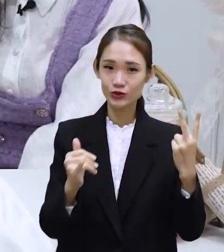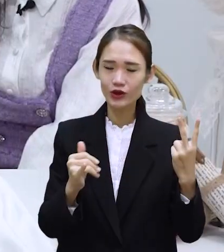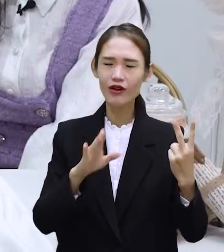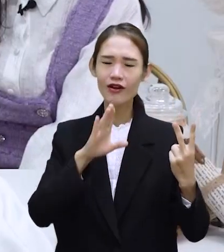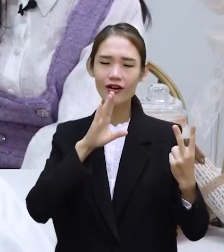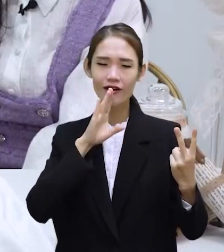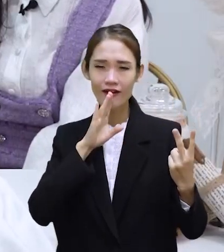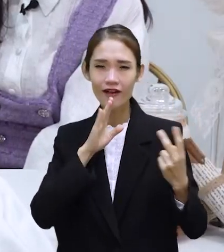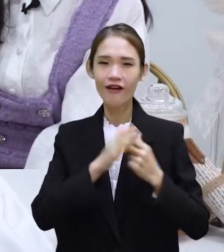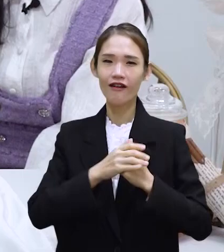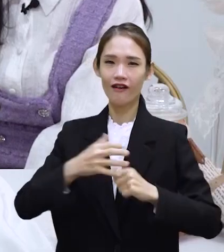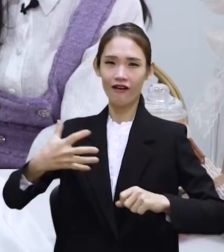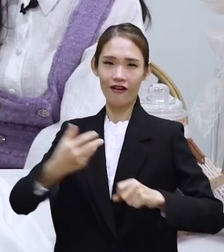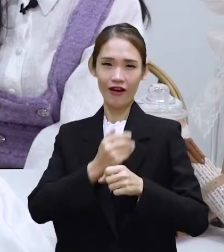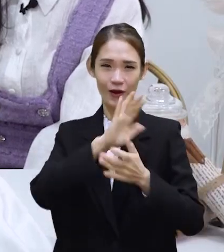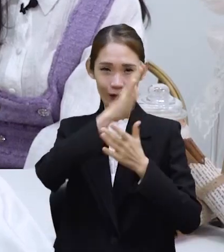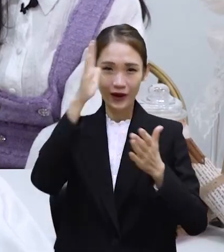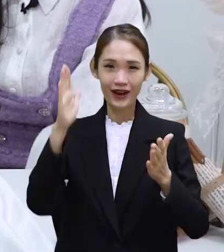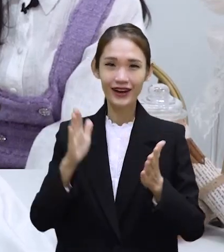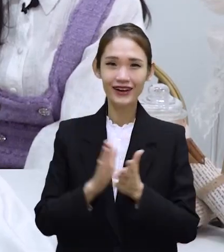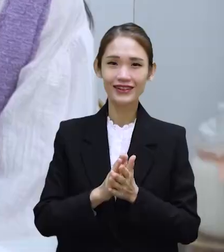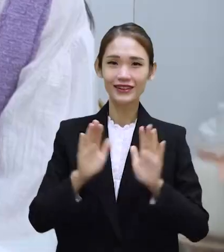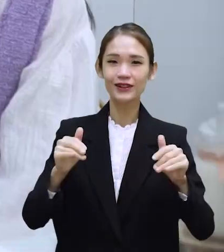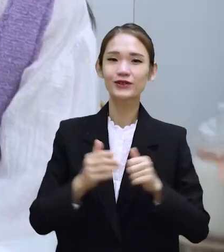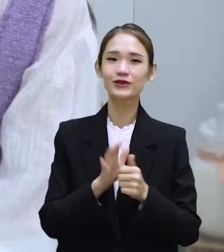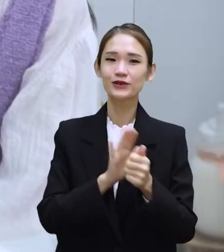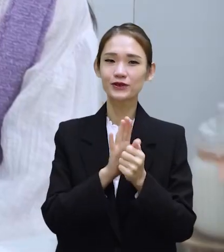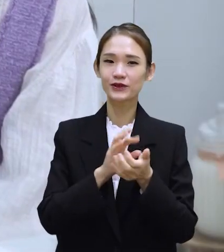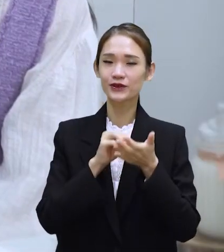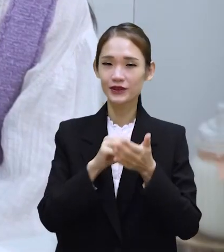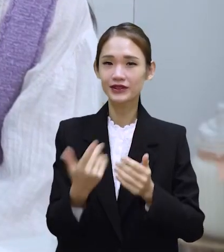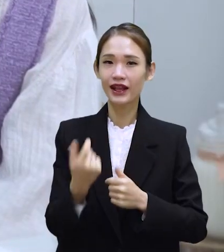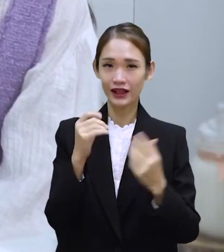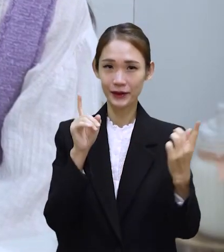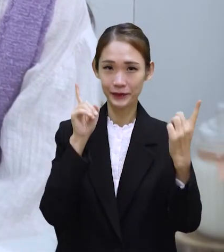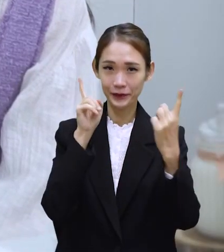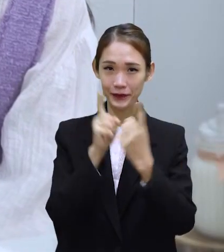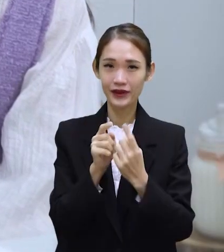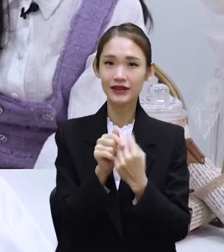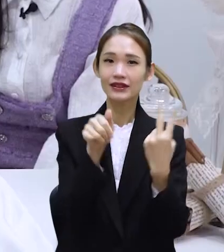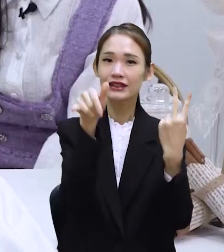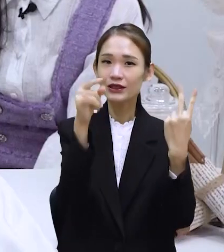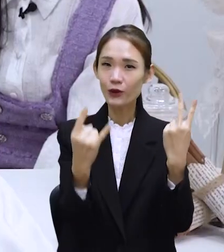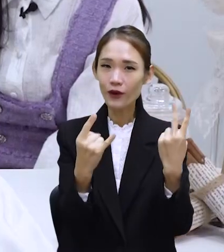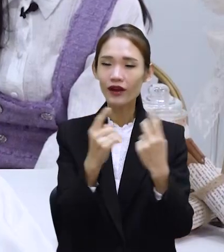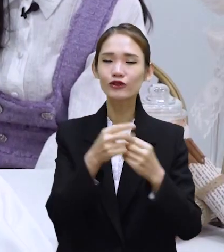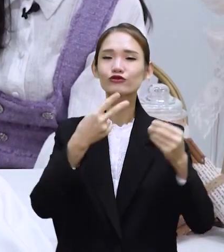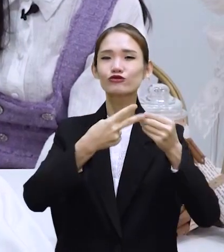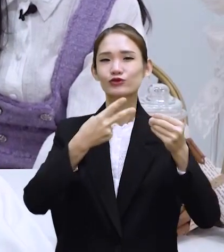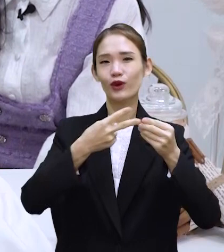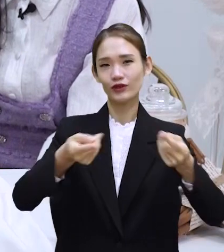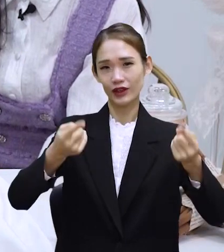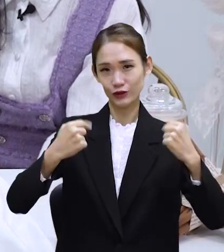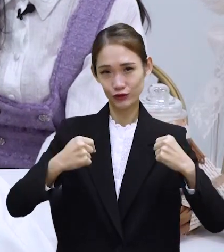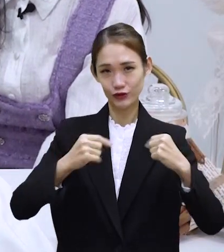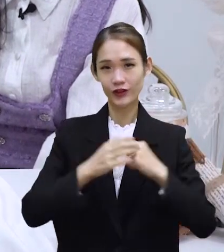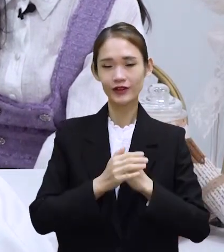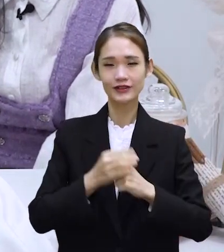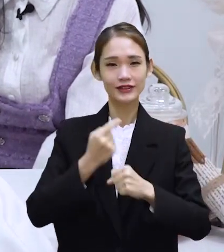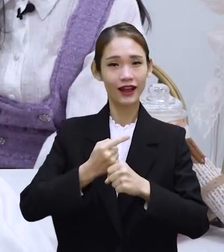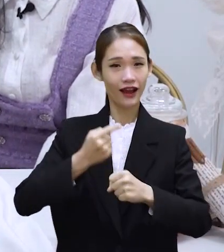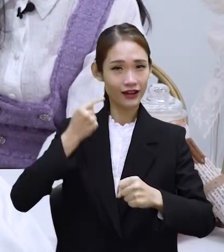번 충분히 장난이 아닙니다 스펙이 오늘 그냥 보신 게 아니에요 우리 지원 왓슨 같은 경우는 당장 만나 이후에 출연해요 두번째 출연